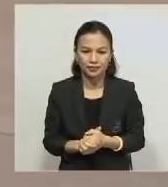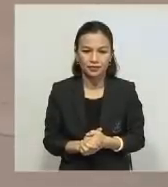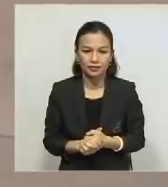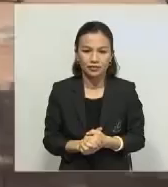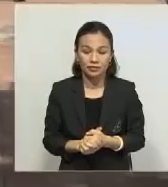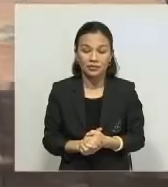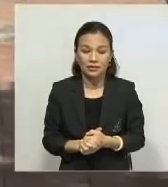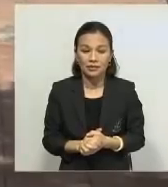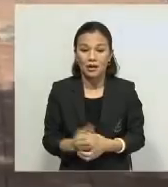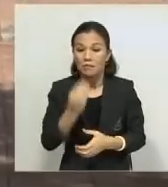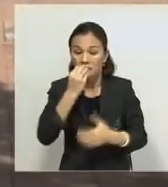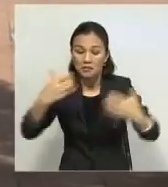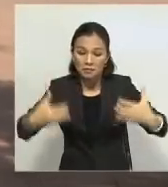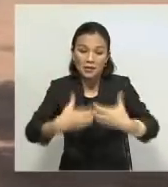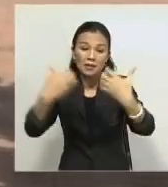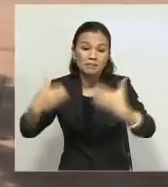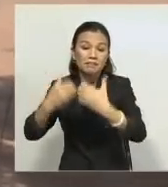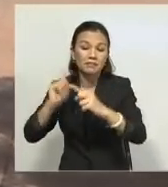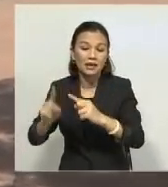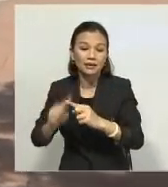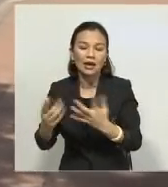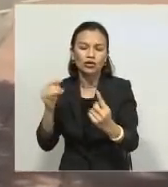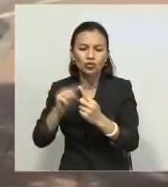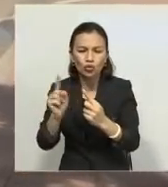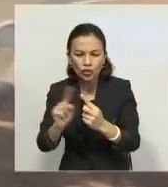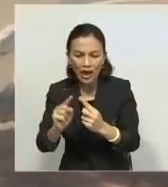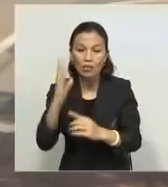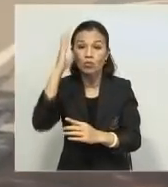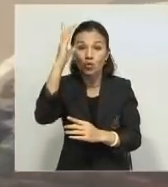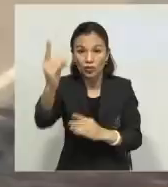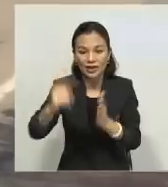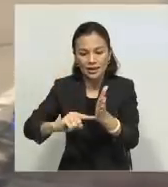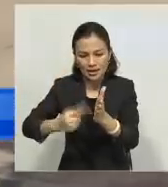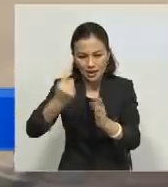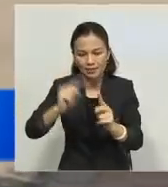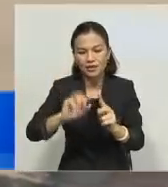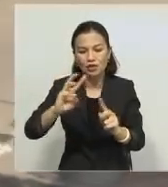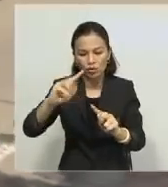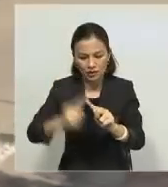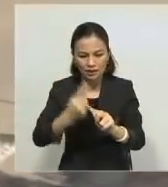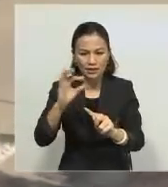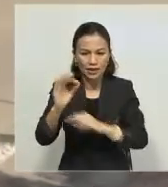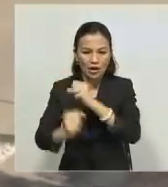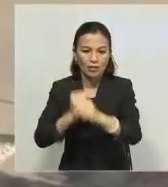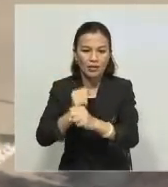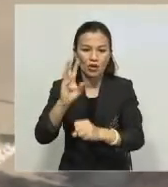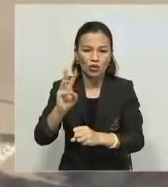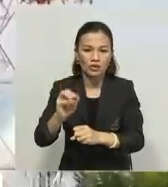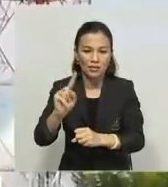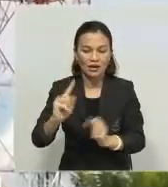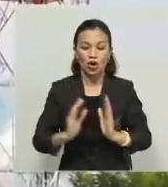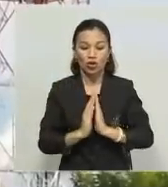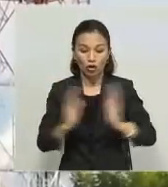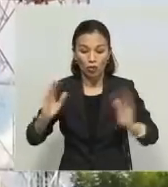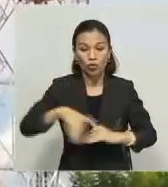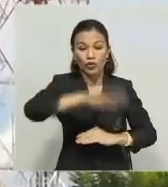โดยก่อนการจัดงานรวมใจเป็นหนึ่งเดียว United as One ในวันพรุ่งนี้นะคะวันที่6กันยายน2561เพื่อขอบคุณ